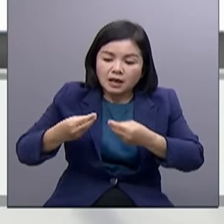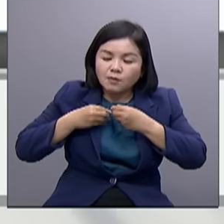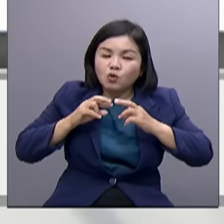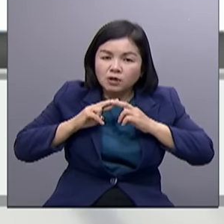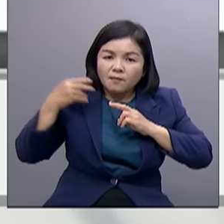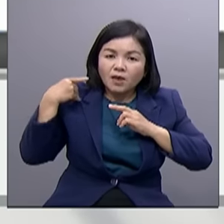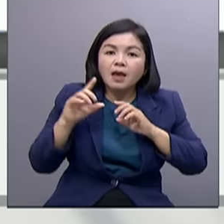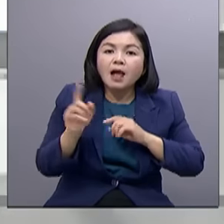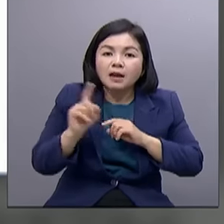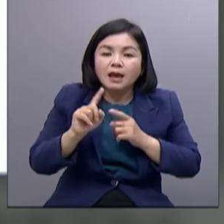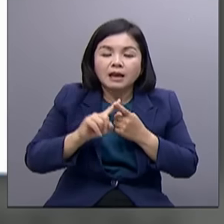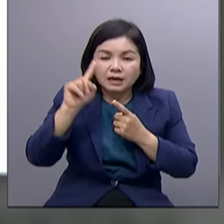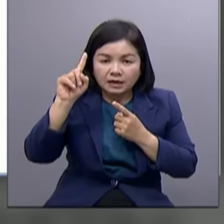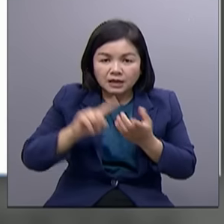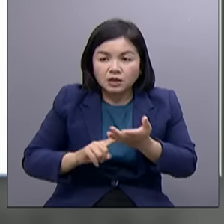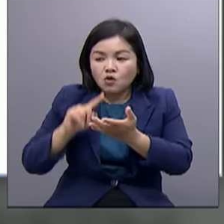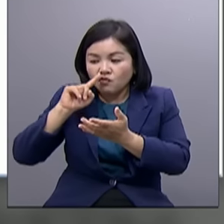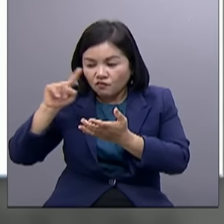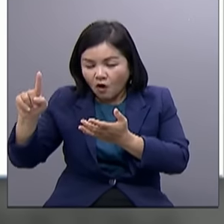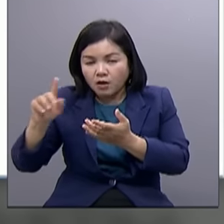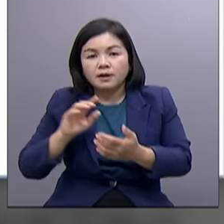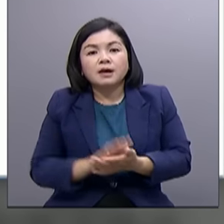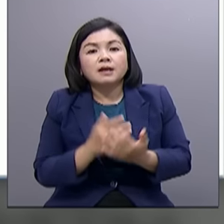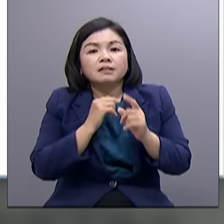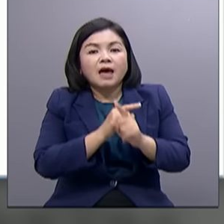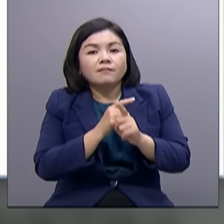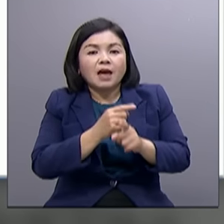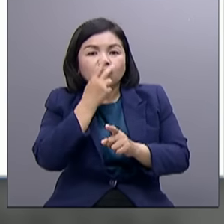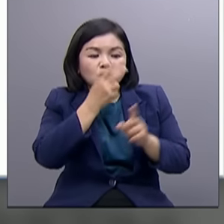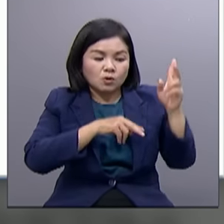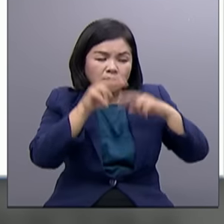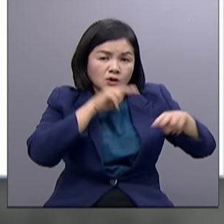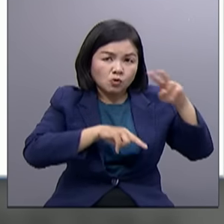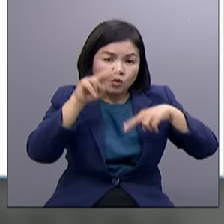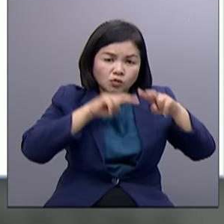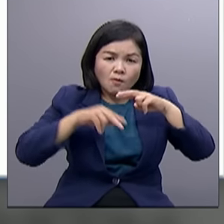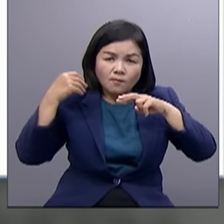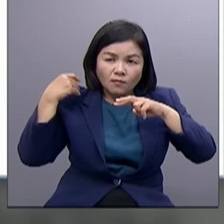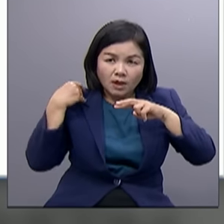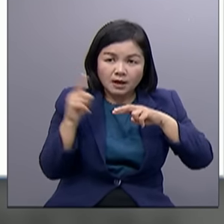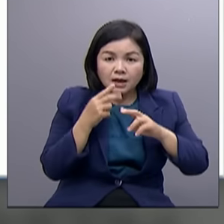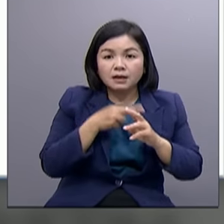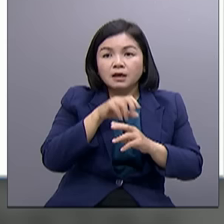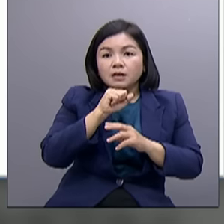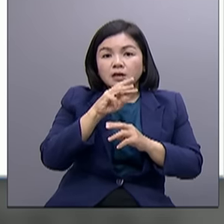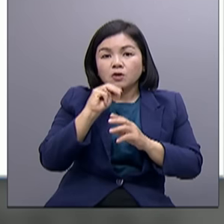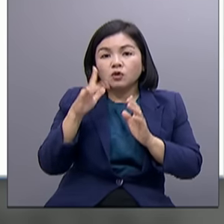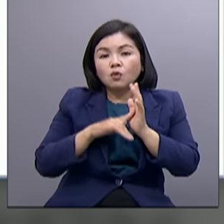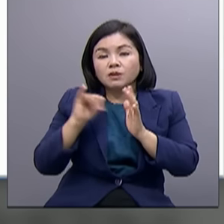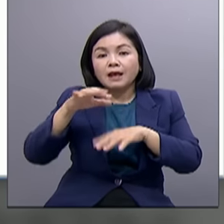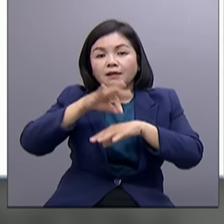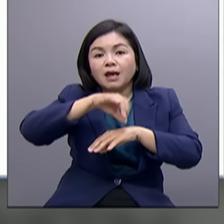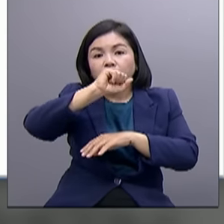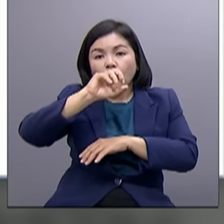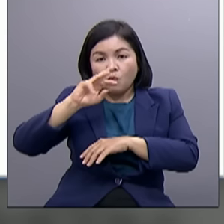คะนั่นคือข้อร้องเรียนแต่ทีนี้ก็มีการติดตามการตรวจสอบอย่างเข้มข้นจากคุณสมชายแสวงการสว